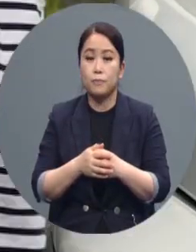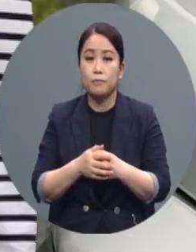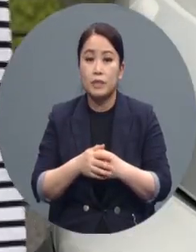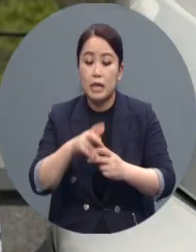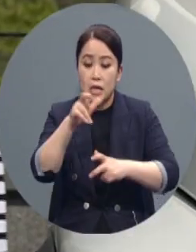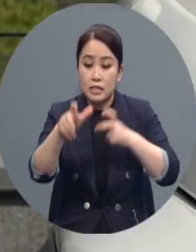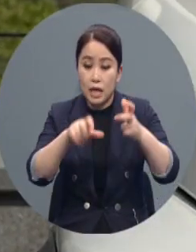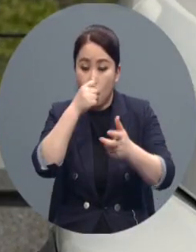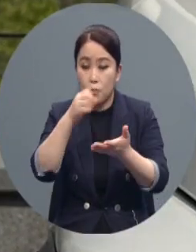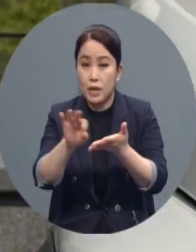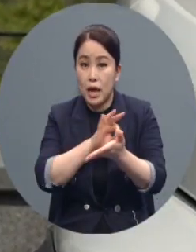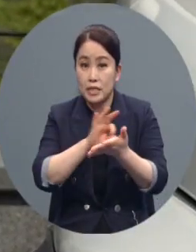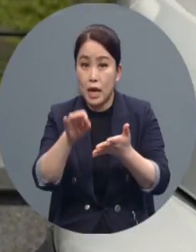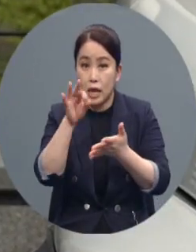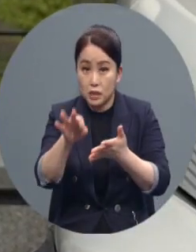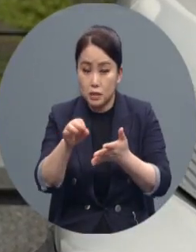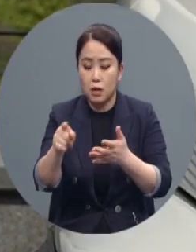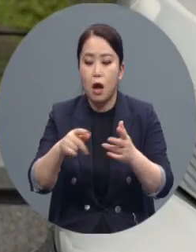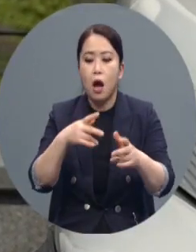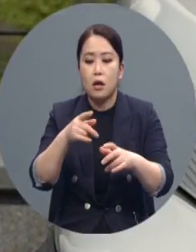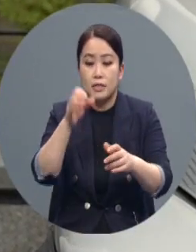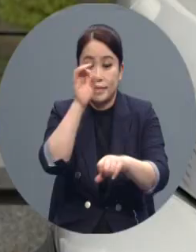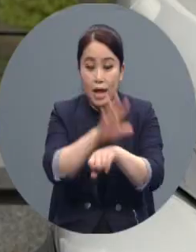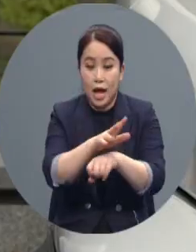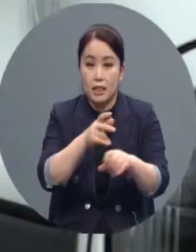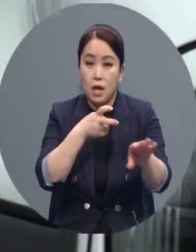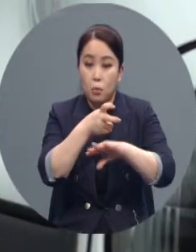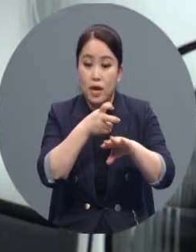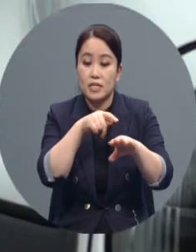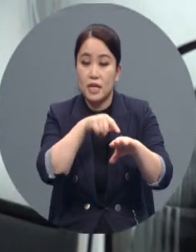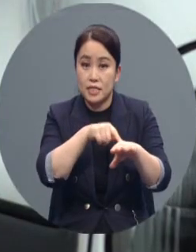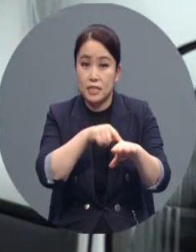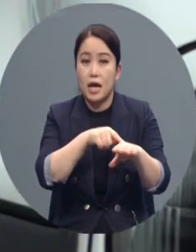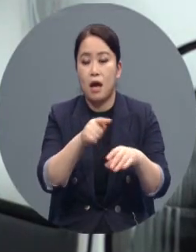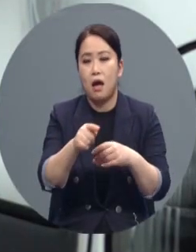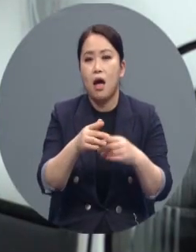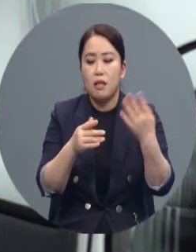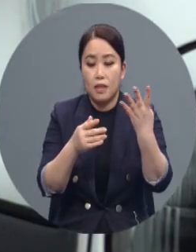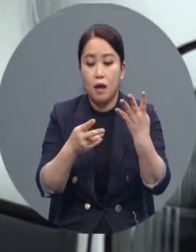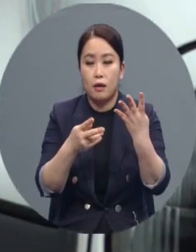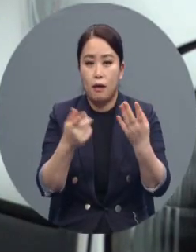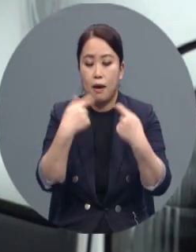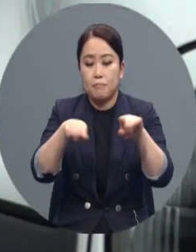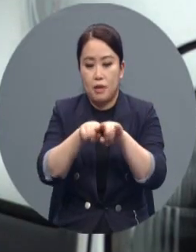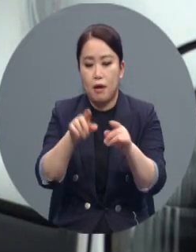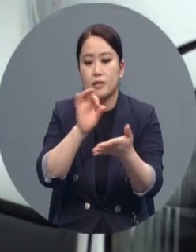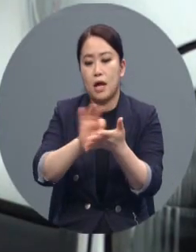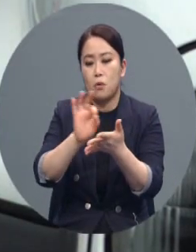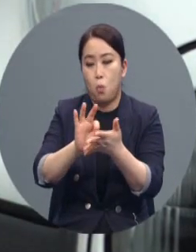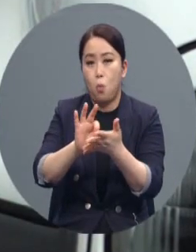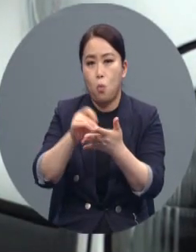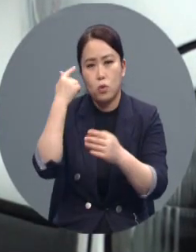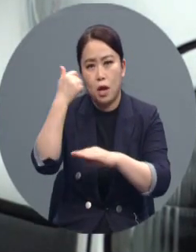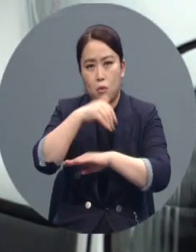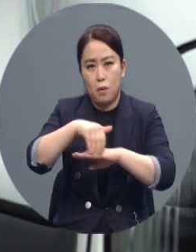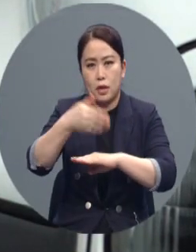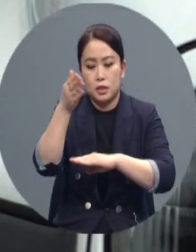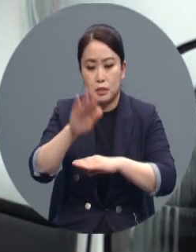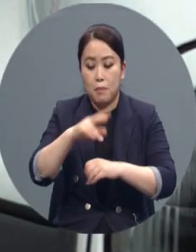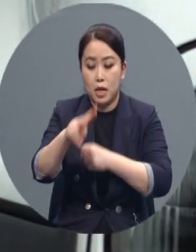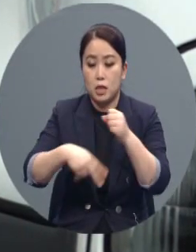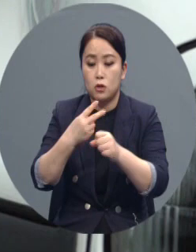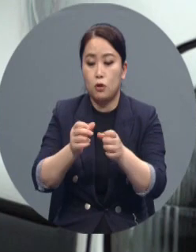사업 예산으로 확보한 이동관 제 차량 원래 4개 지자체가 공동으로 쓰기로 했지 만 2년째